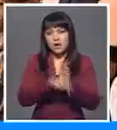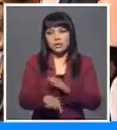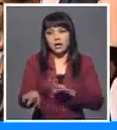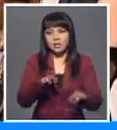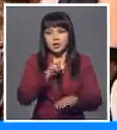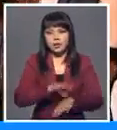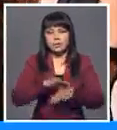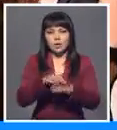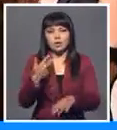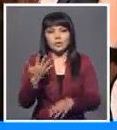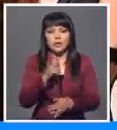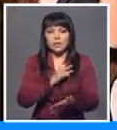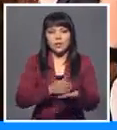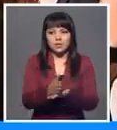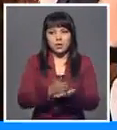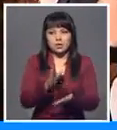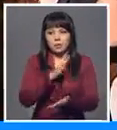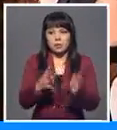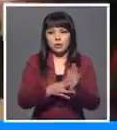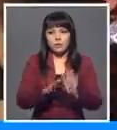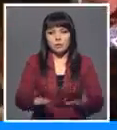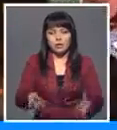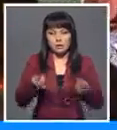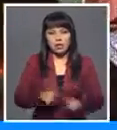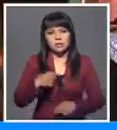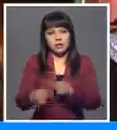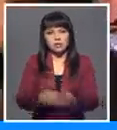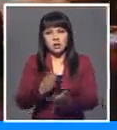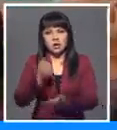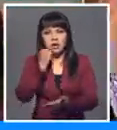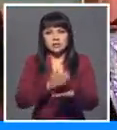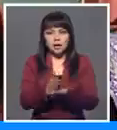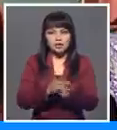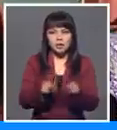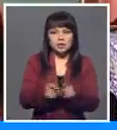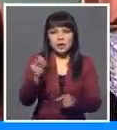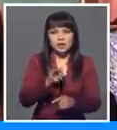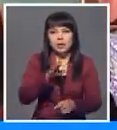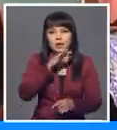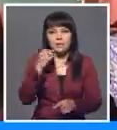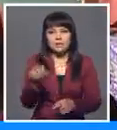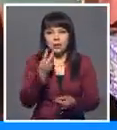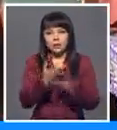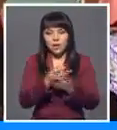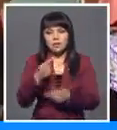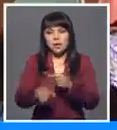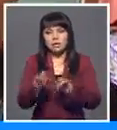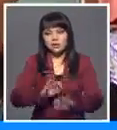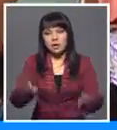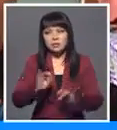қызметкері болып 35 жыл еңбек етеді. 9 бала өсіреді. Бүгінде қарт майдангер тарамдалған тарих беттерін немерелеріне